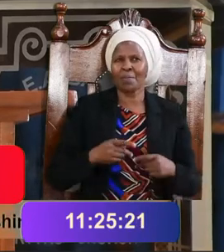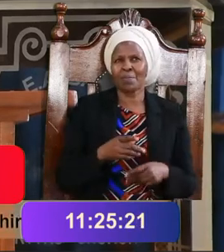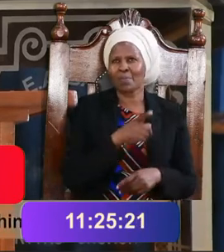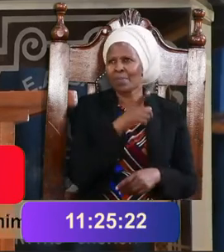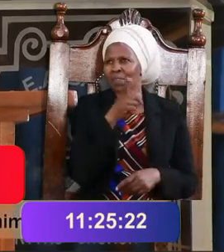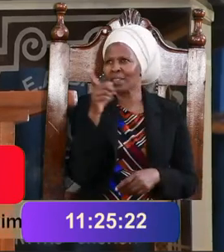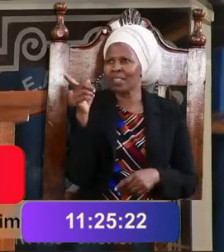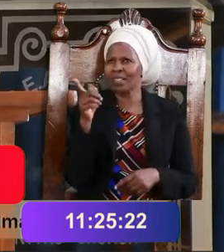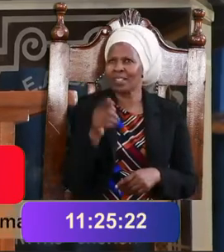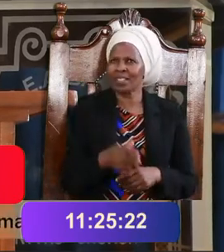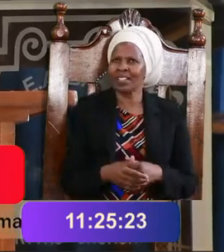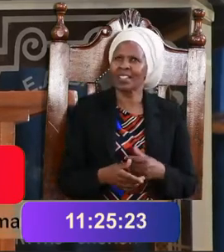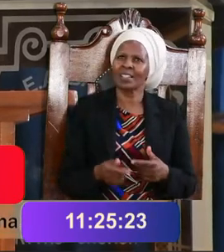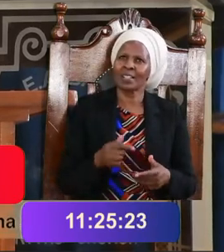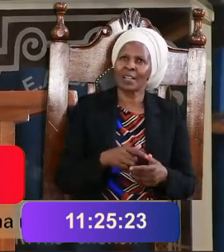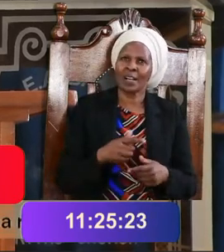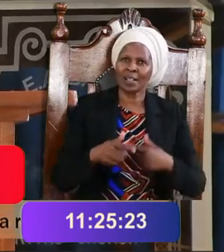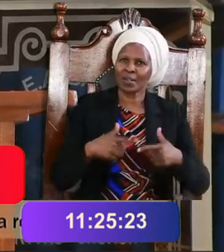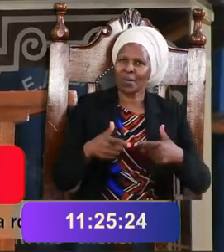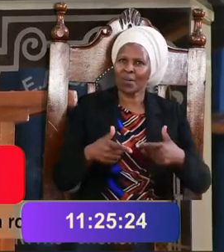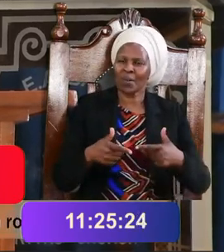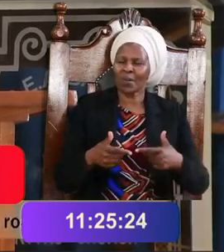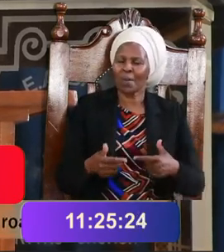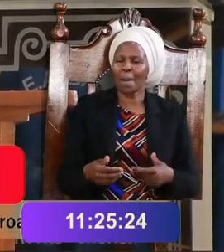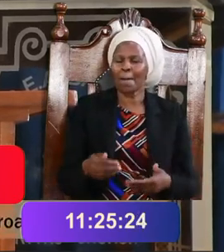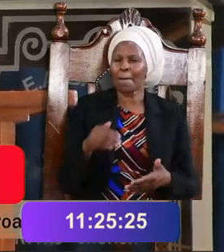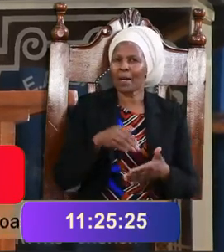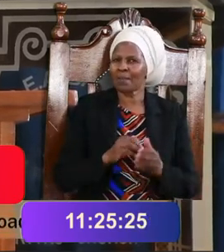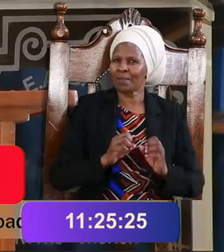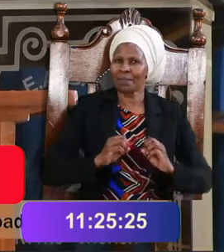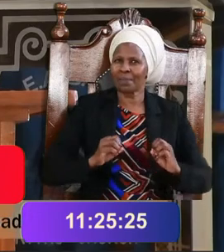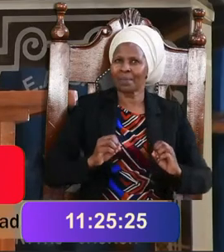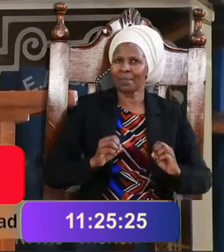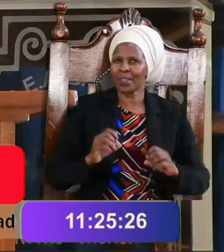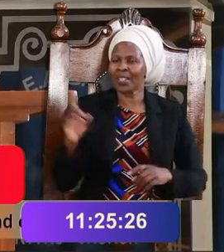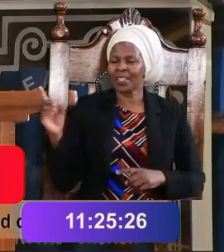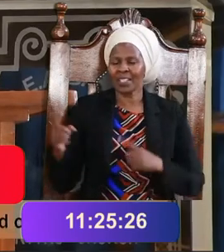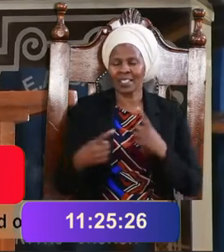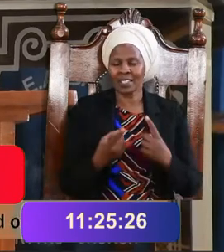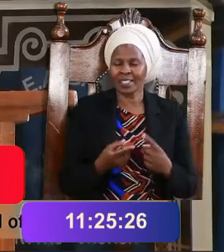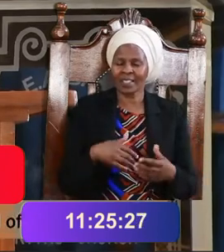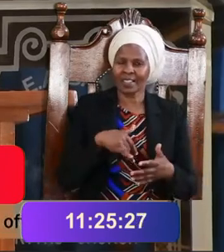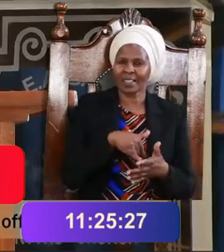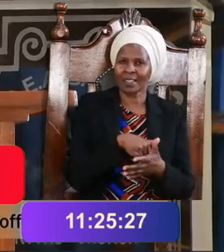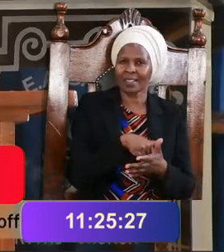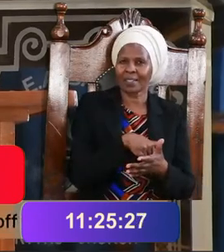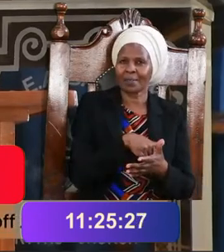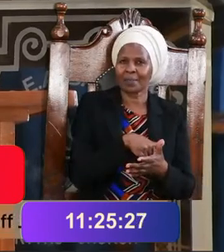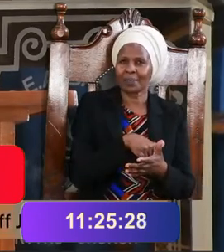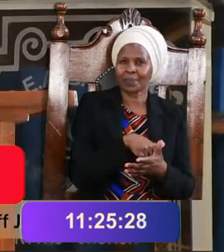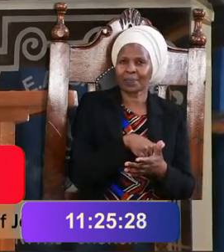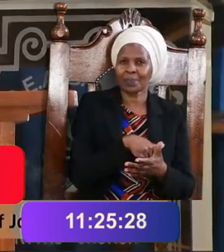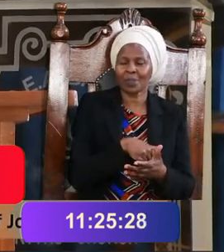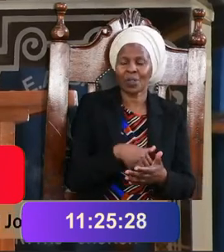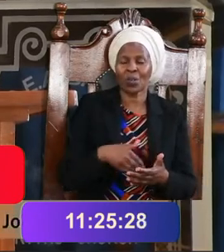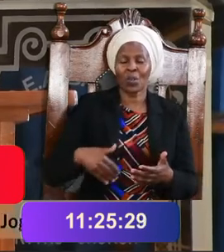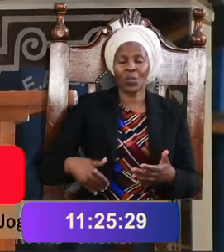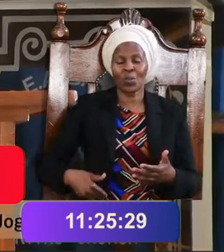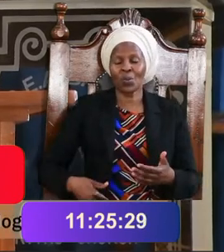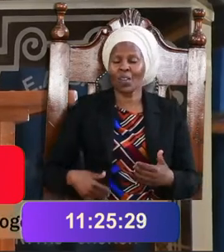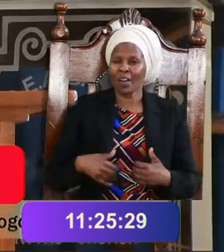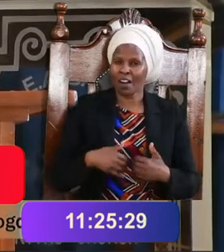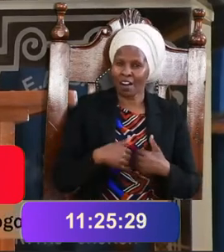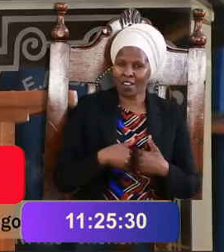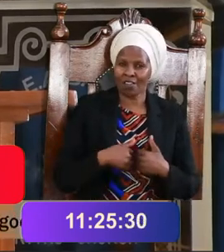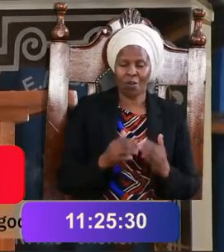utafika na hutaweza kurudi nyuma ambapo umetoka. Niseme kwamba Jumatatu wanarika huwa wanakuwa na maombi